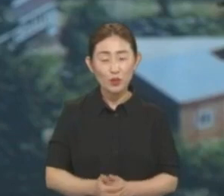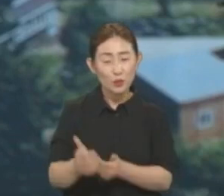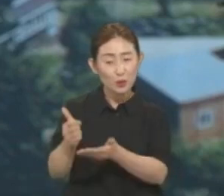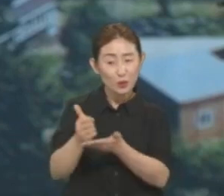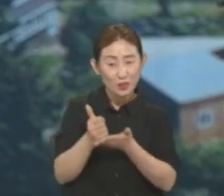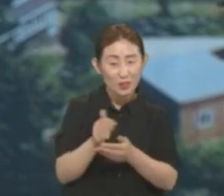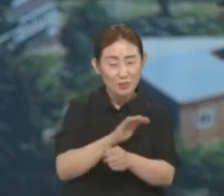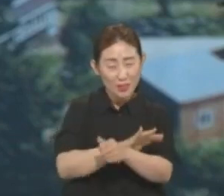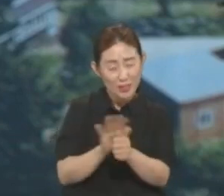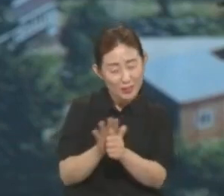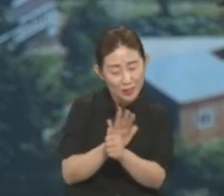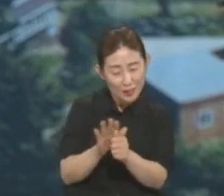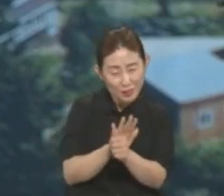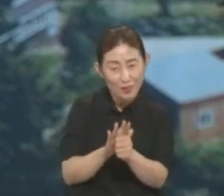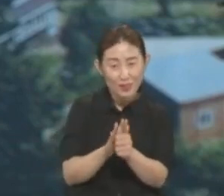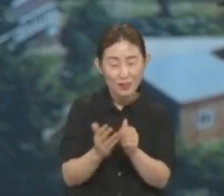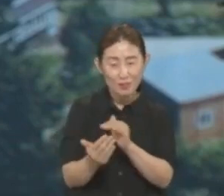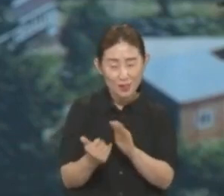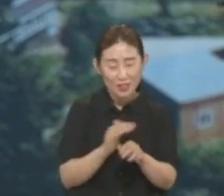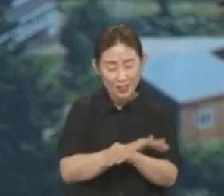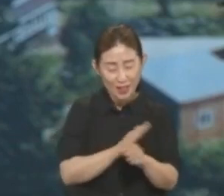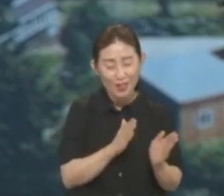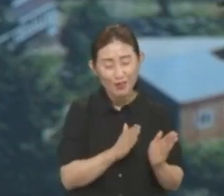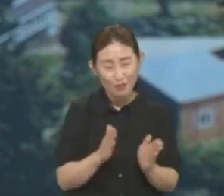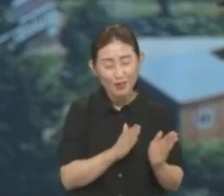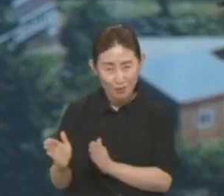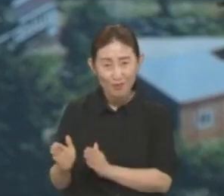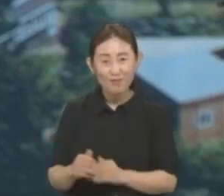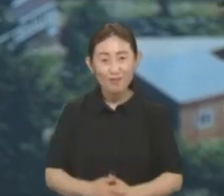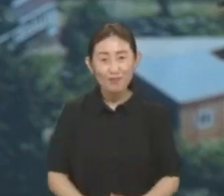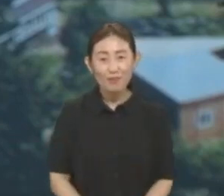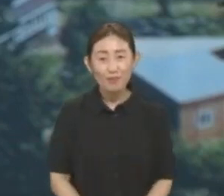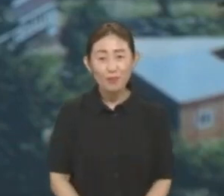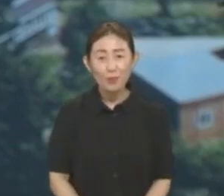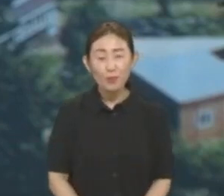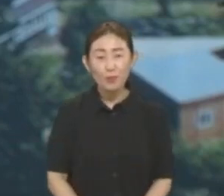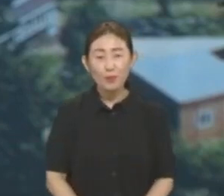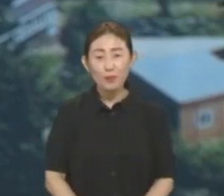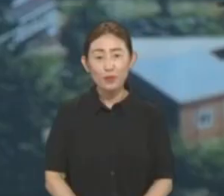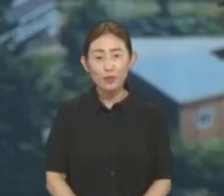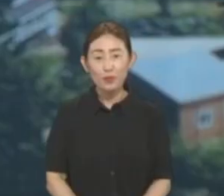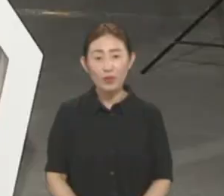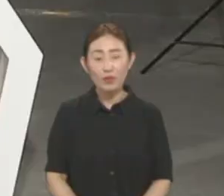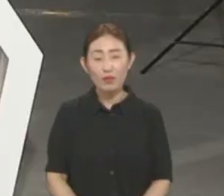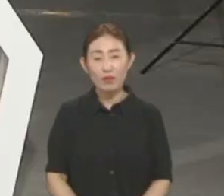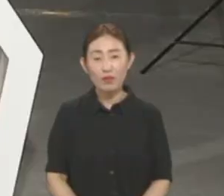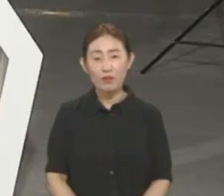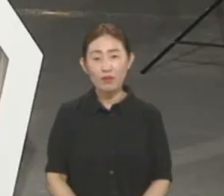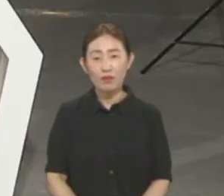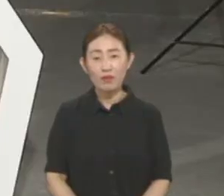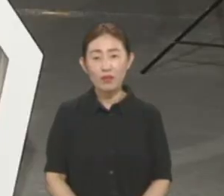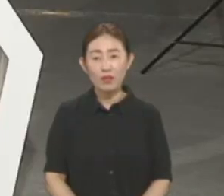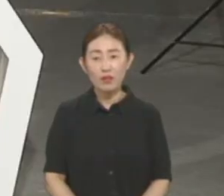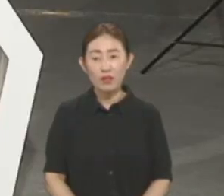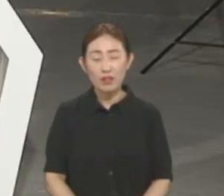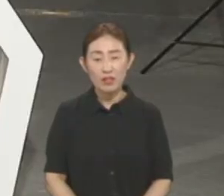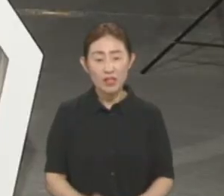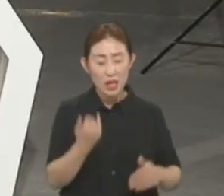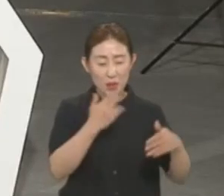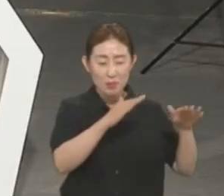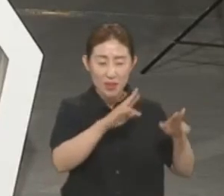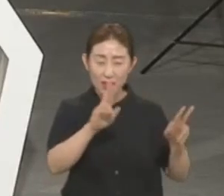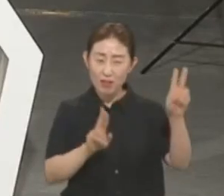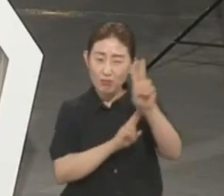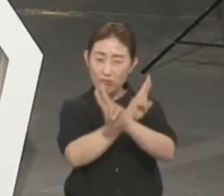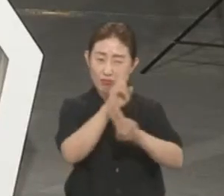대접에 최선을 다하겠다는 그런 말씀도 아울러 드리겠습니다. 네. 네, 앞서 보도에서 보신 것처럼 해상풍력,